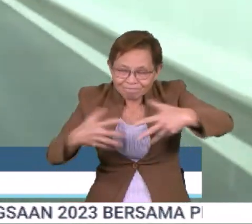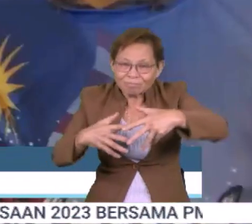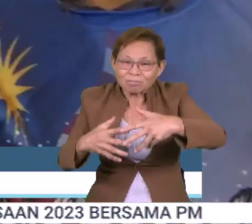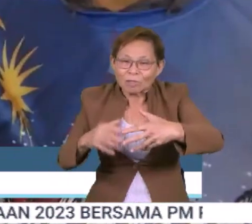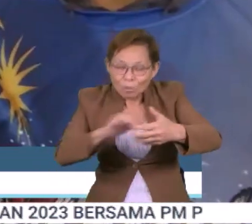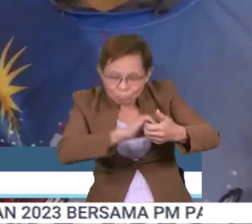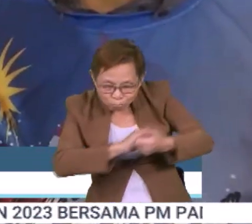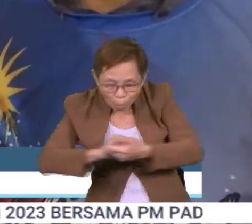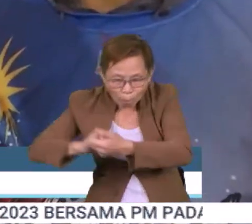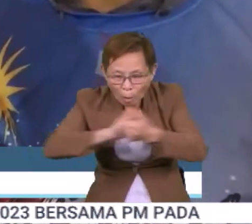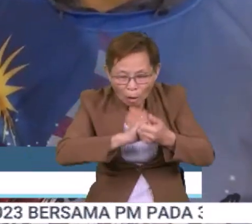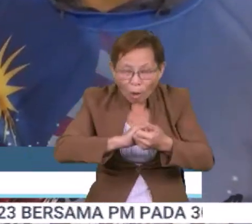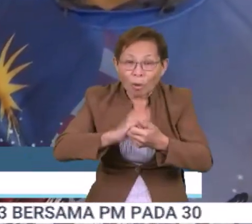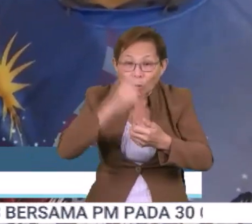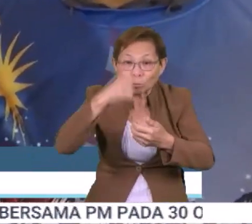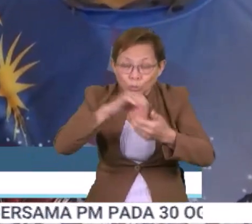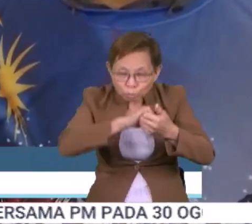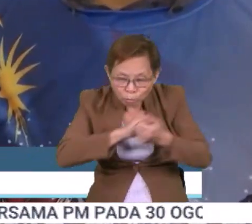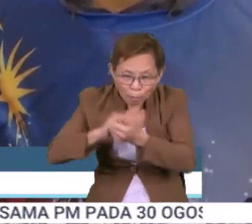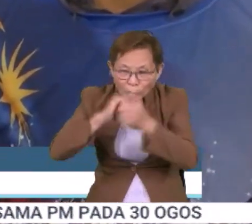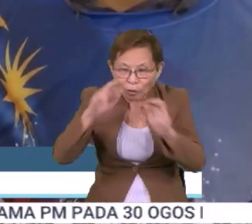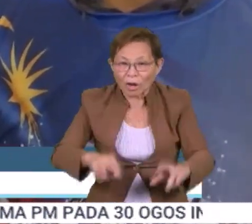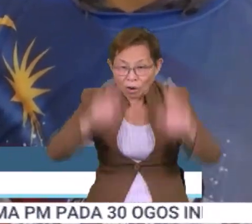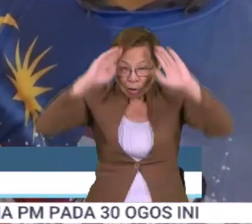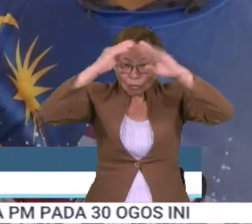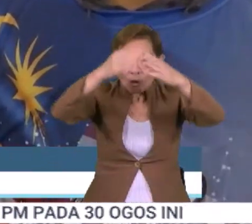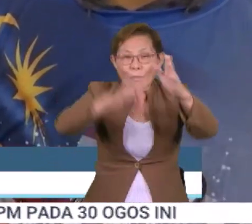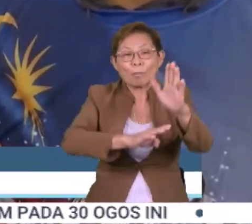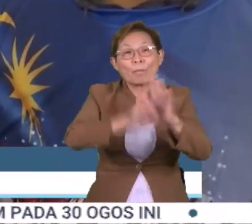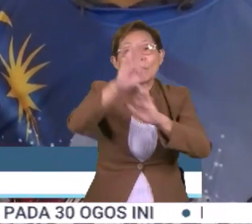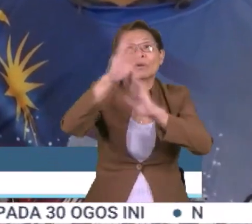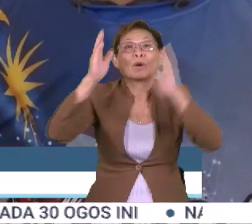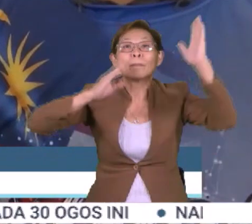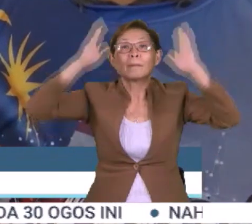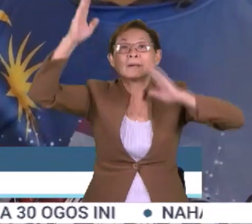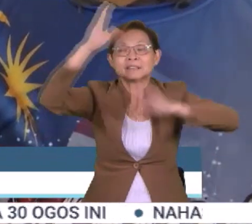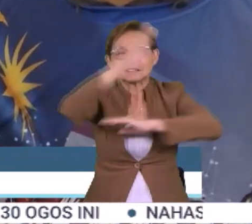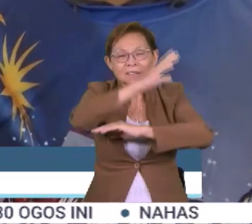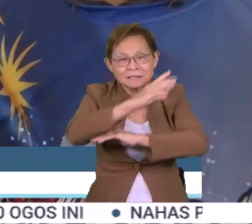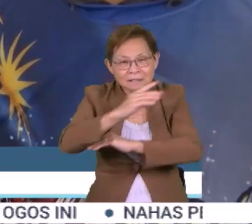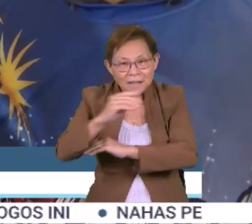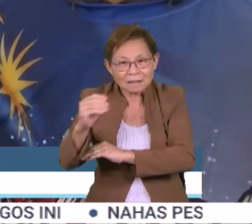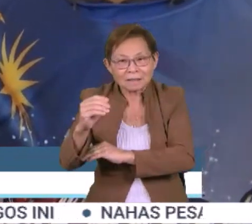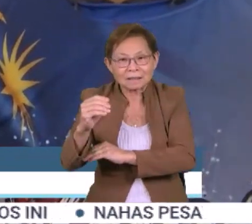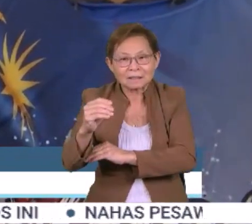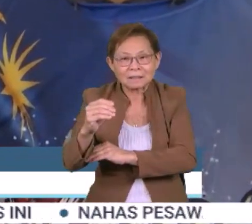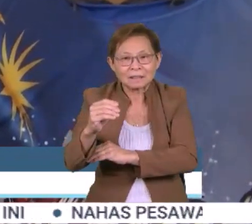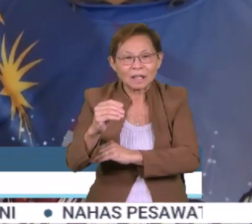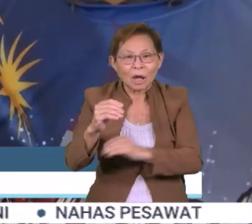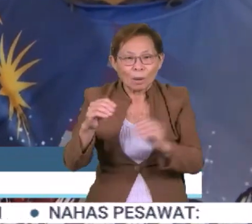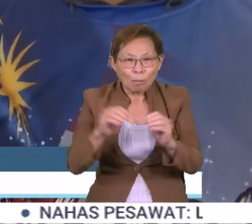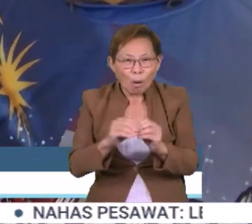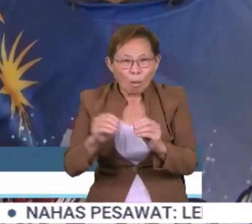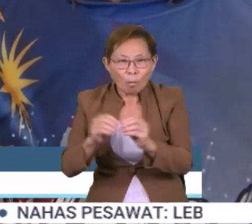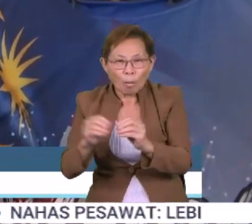rakyat untuk fokus kepada pembangunan negara dan